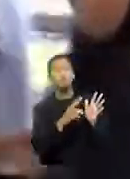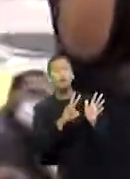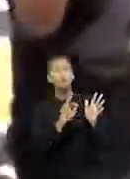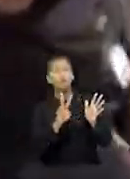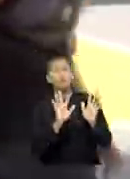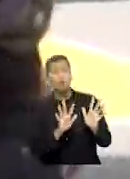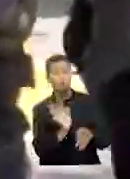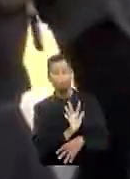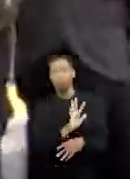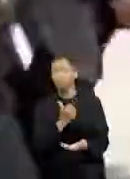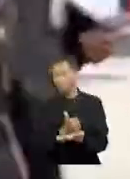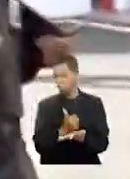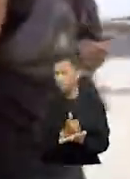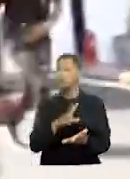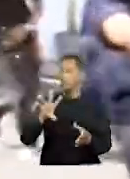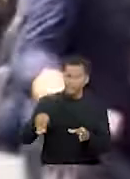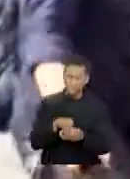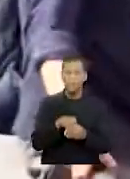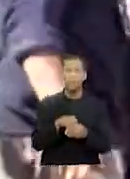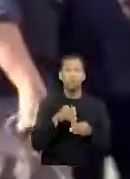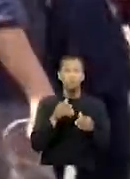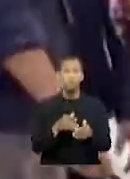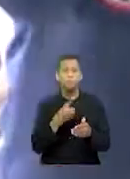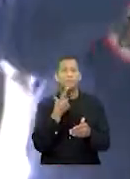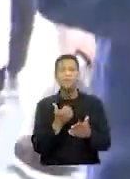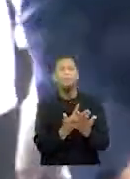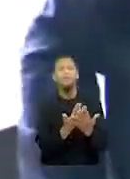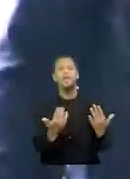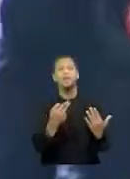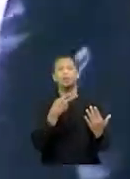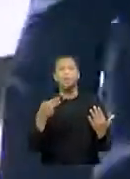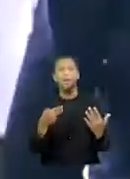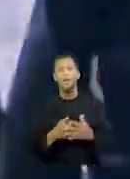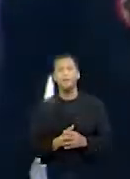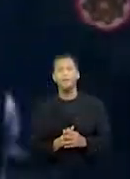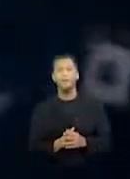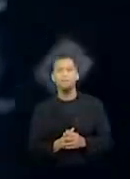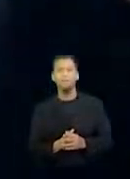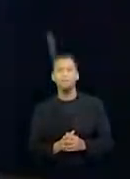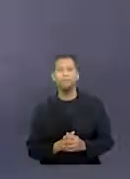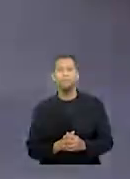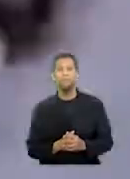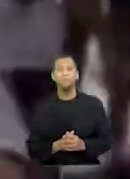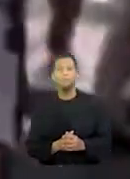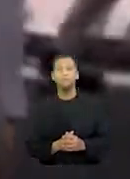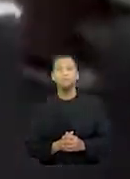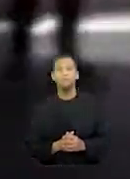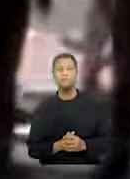ingin berkontribusi lebih untuk kepentingan rakyat Indonesia. Tim Liputan iNews melaporkan.